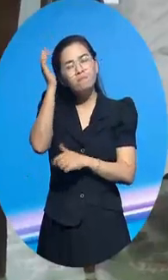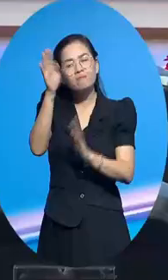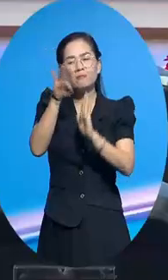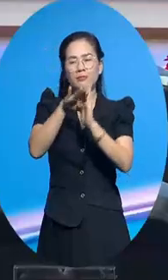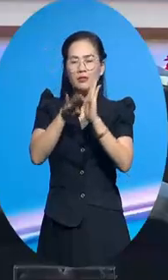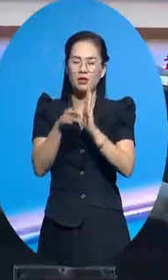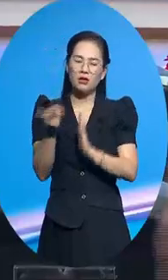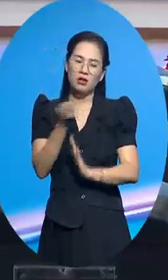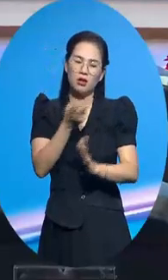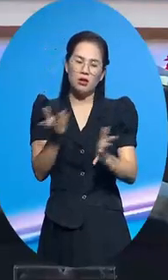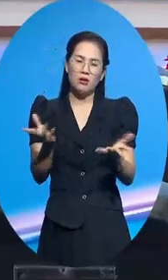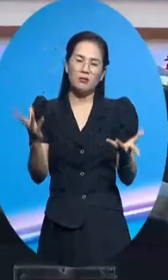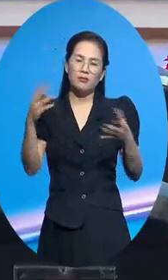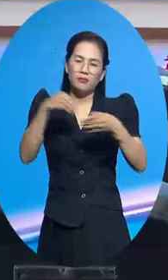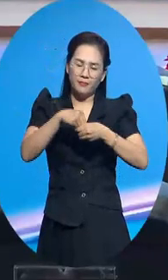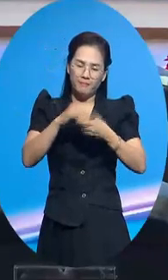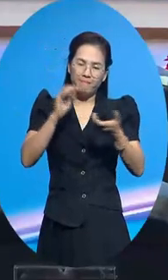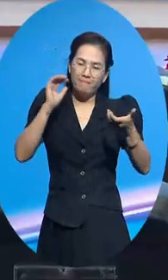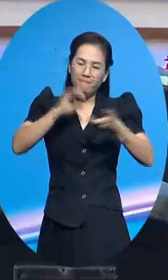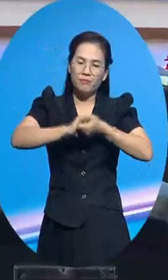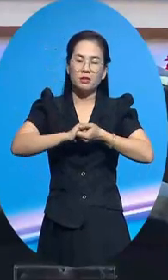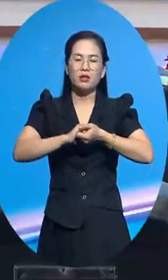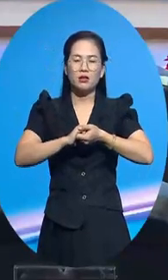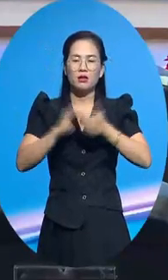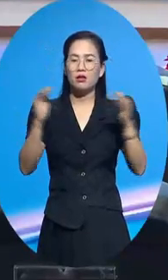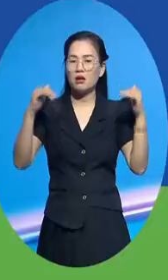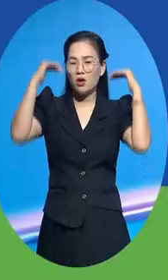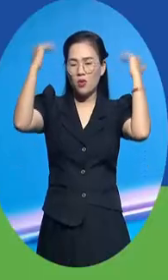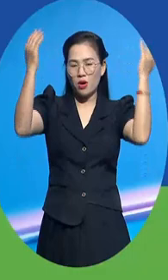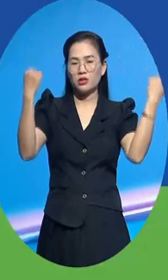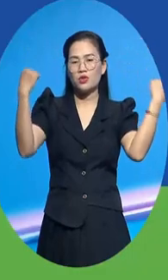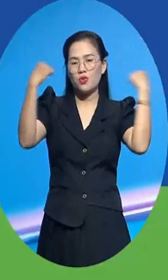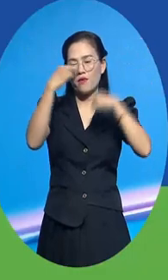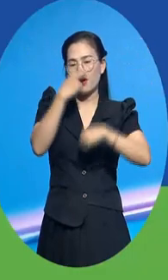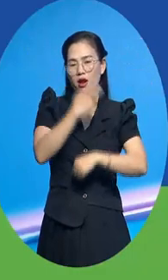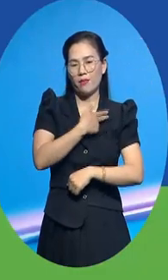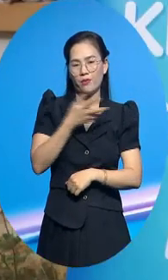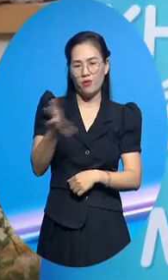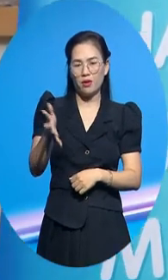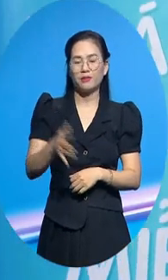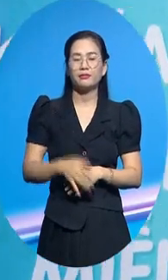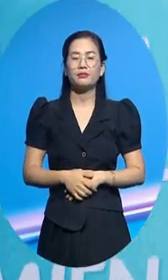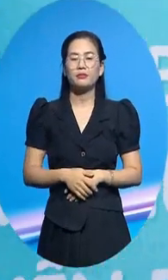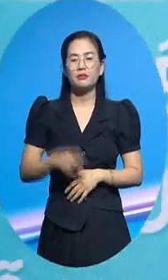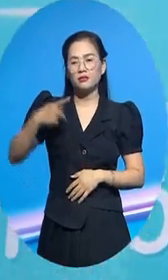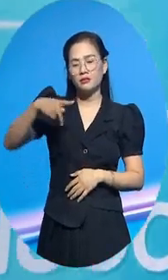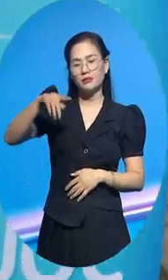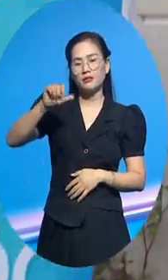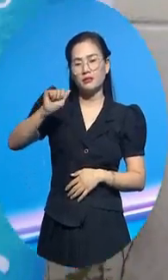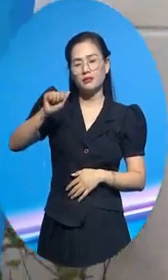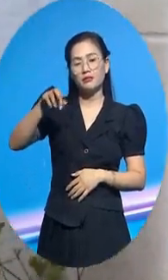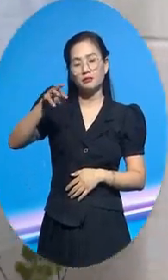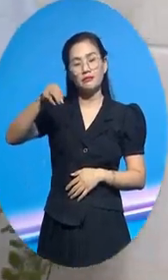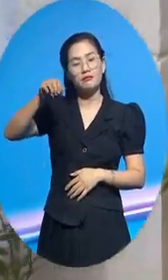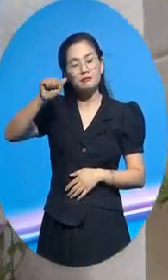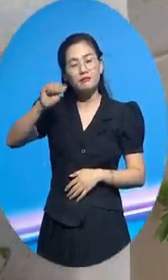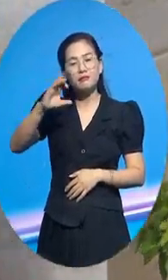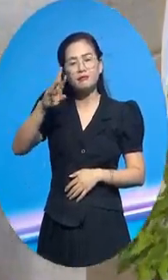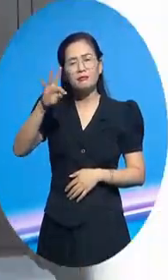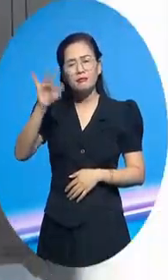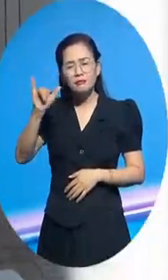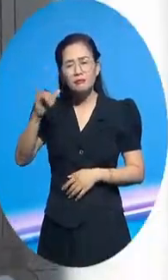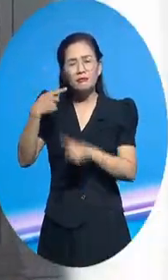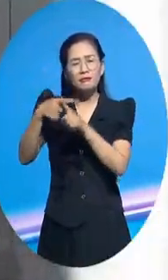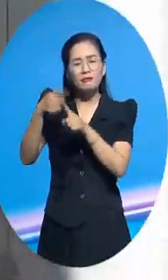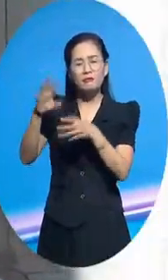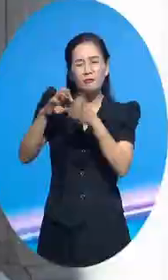nhau để có thể là nâng cao sức khỏe cho người Việt Nam. Đến nay, Pharma City đã sở hữu mạng lưới khoảng 1.000 nhà thuốc đạt